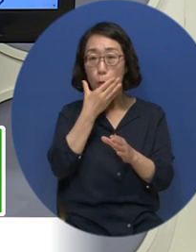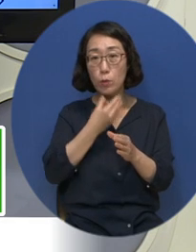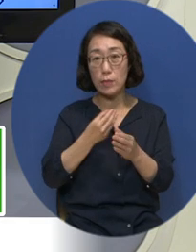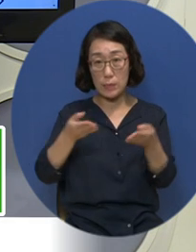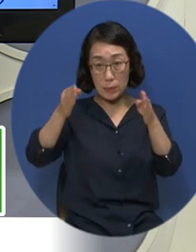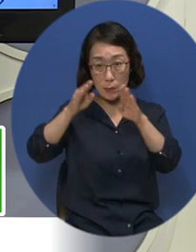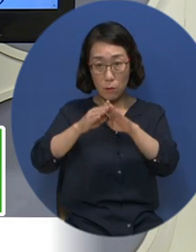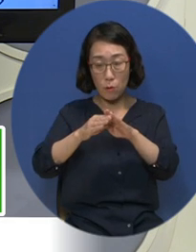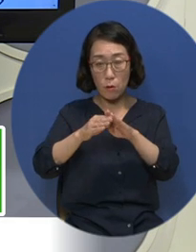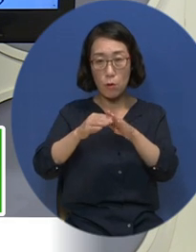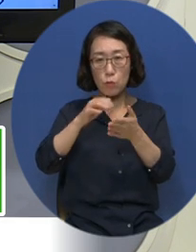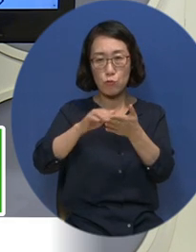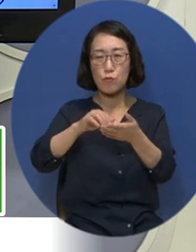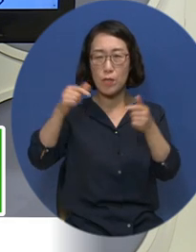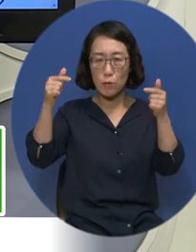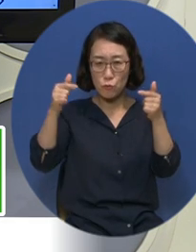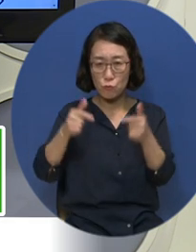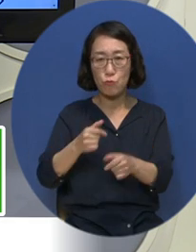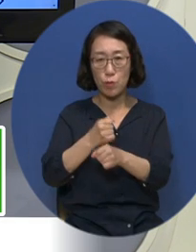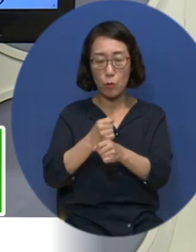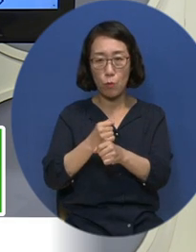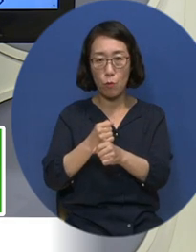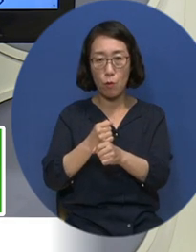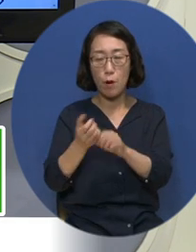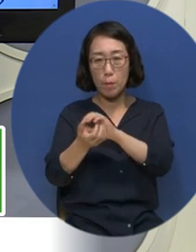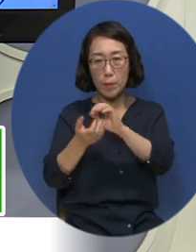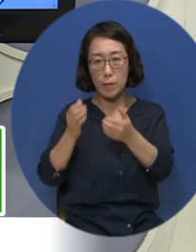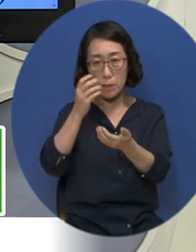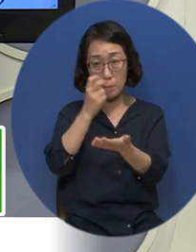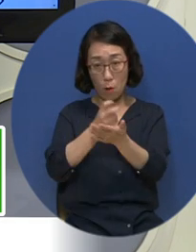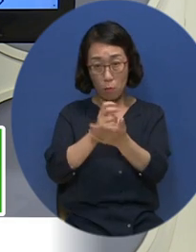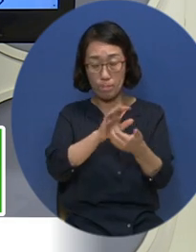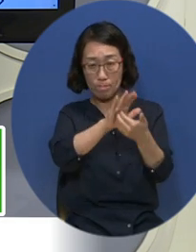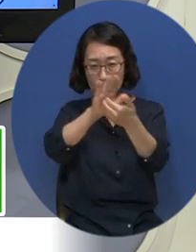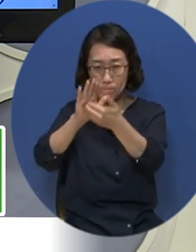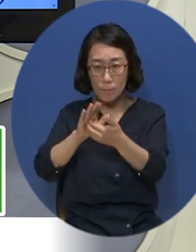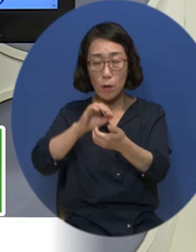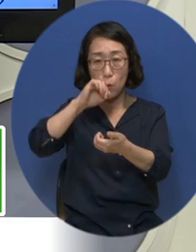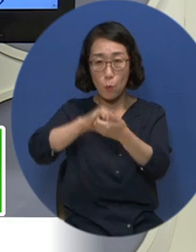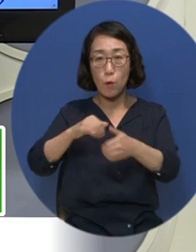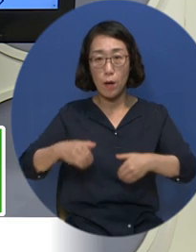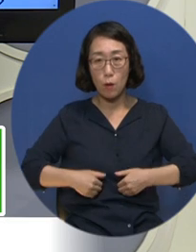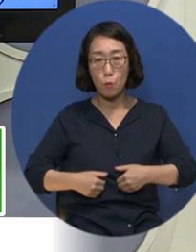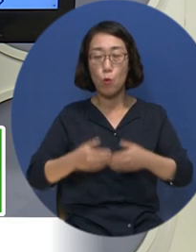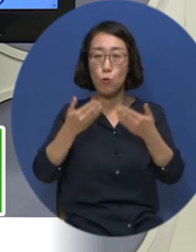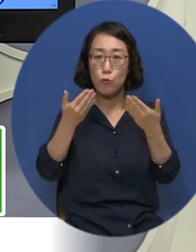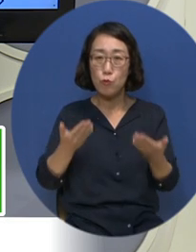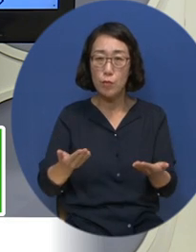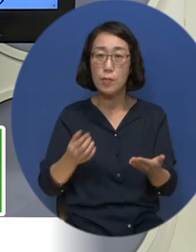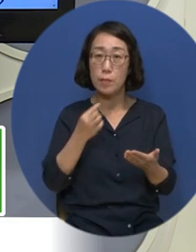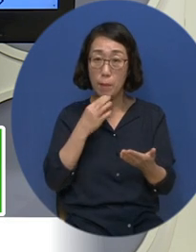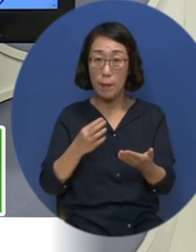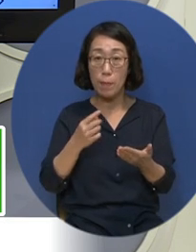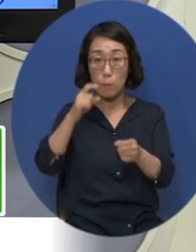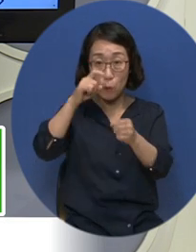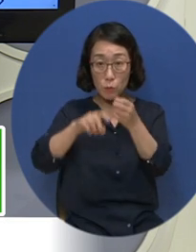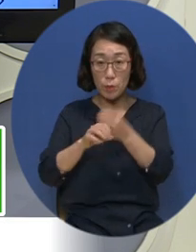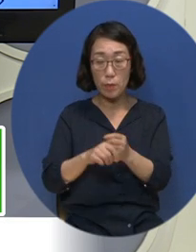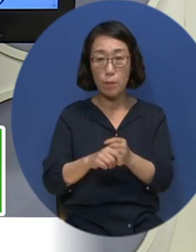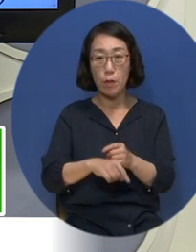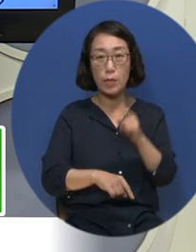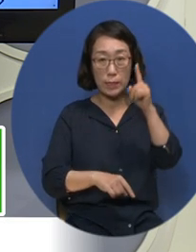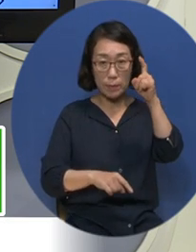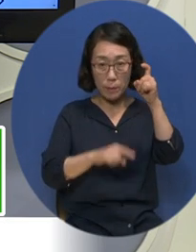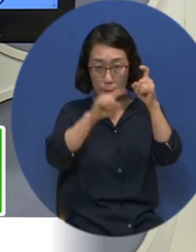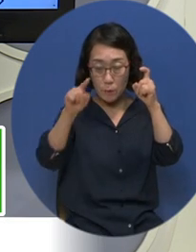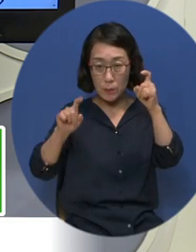수를 최소화하고 방역 지침을 철저히 준수해야 하며 무더위 쉼터로 말 운영하는 경우에는 11시부터 10